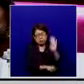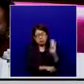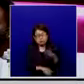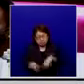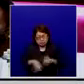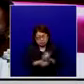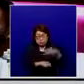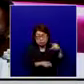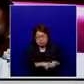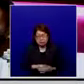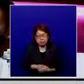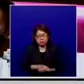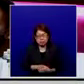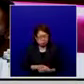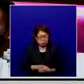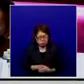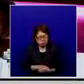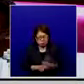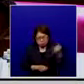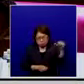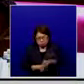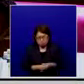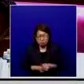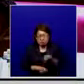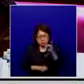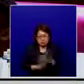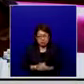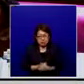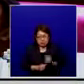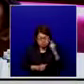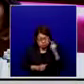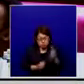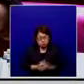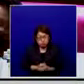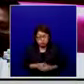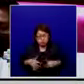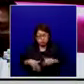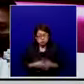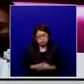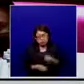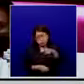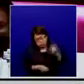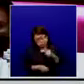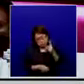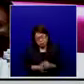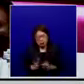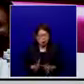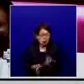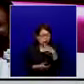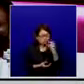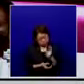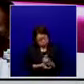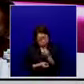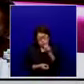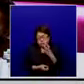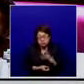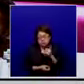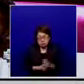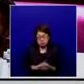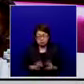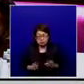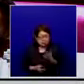แล้วก็ AI ห่วยแตกเป็นไงครับพี่น้องประชาชนต้องฆ่าตัวตายไปกินยาตายหน้ากระทรวงการคลังท่านเจ็บปว